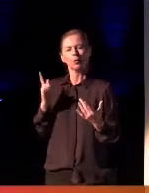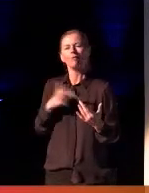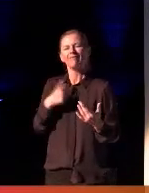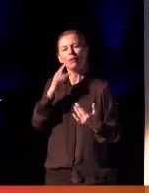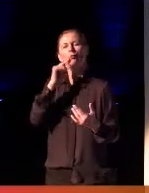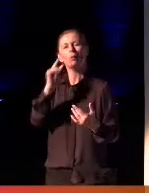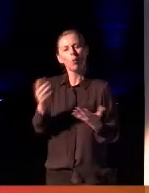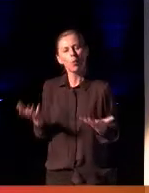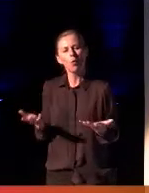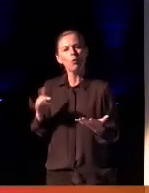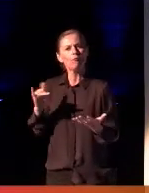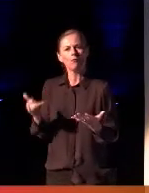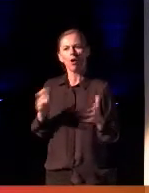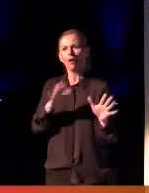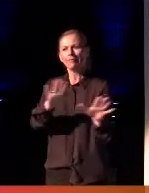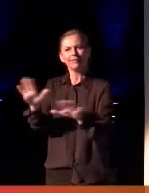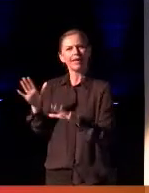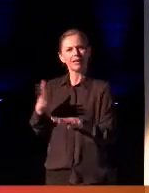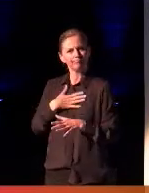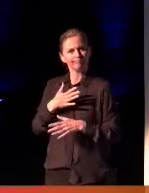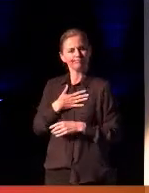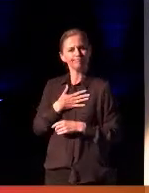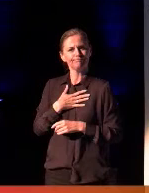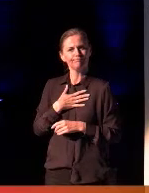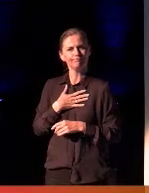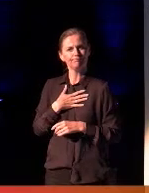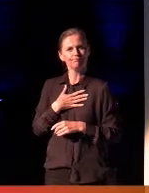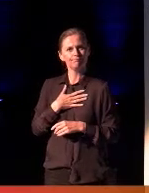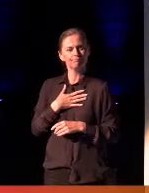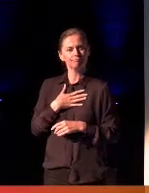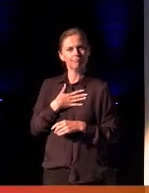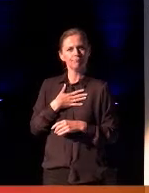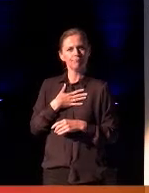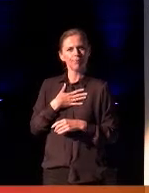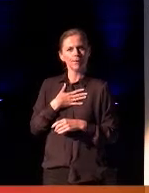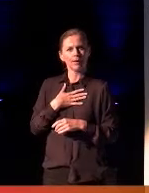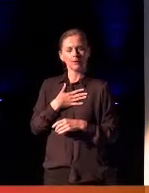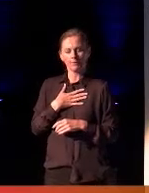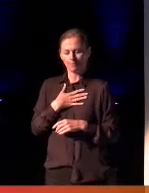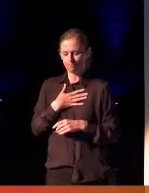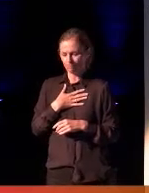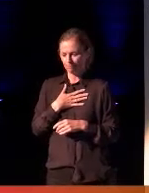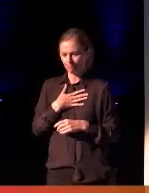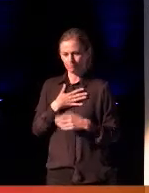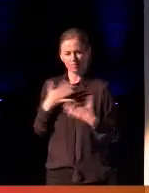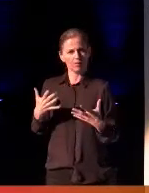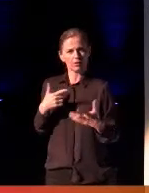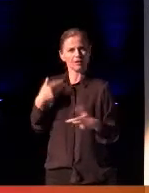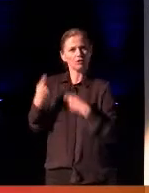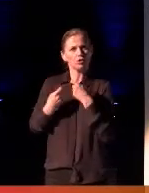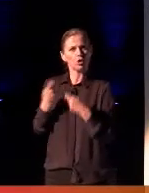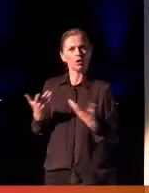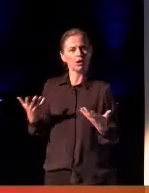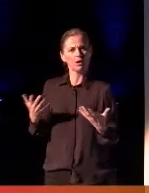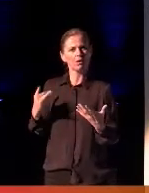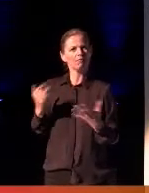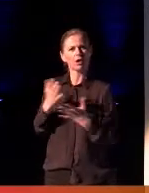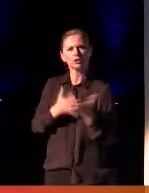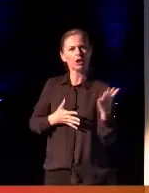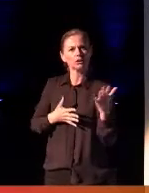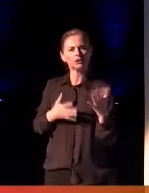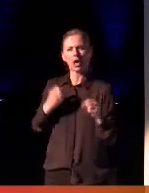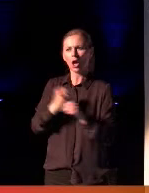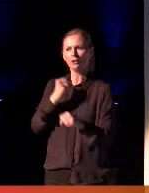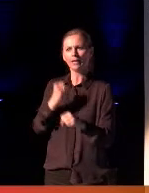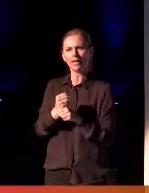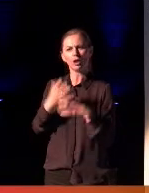litt på, hva er det dere kunne tenke dere i bakgrunnen av det å gjøre faktisk? Hva slags handlinger har dere